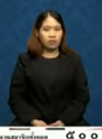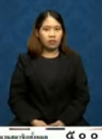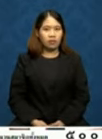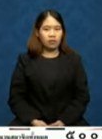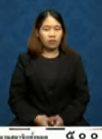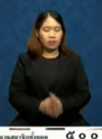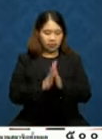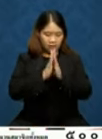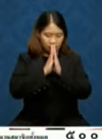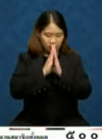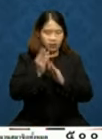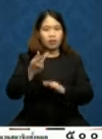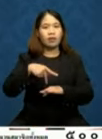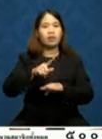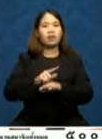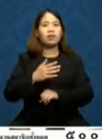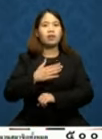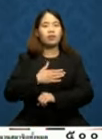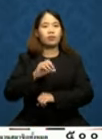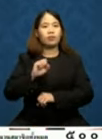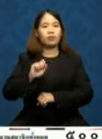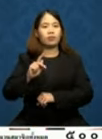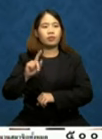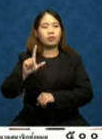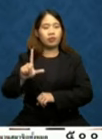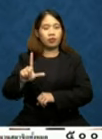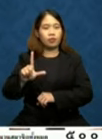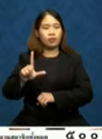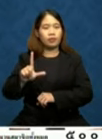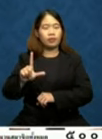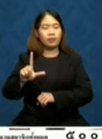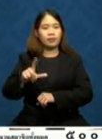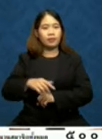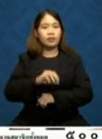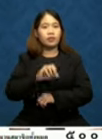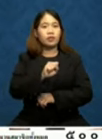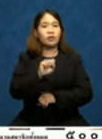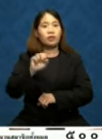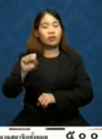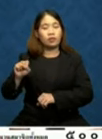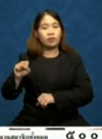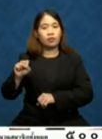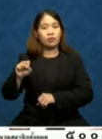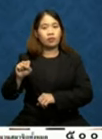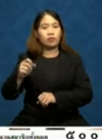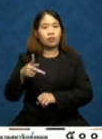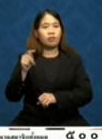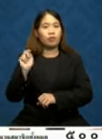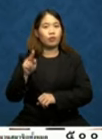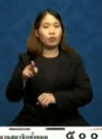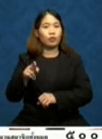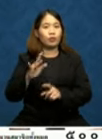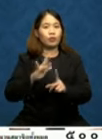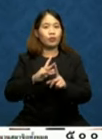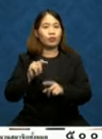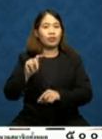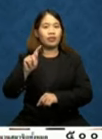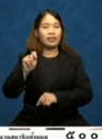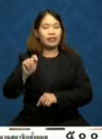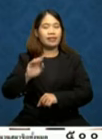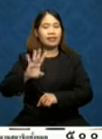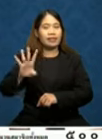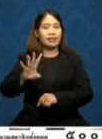เรียนท่านประธานสภาที่เคารพผมนายสกลสุนทรวณิชกิจสมาชิกสภาผู้แทนราษฎรจังหวัดปทุมธานีเขต4จากพรรคก้าวไกล